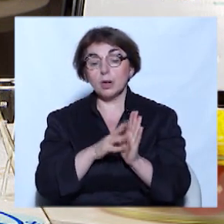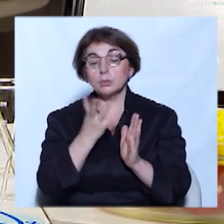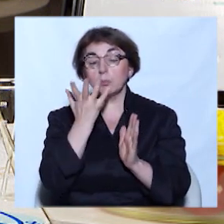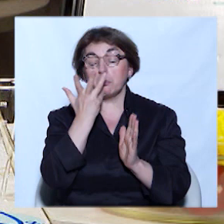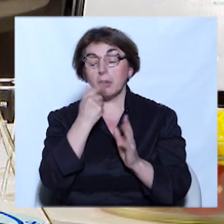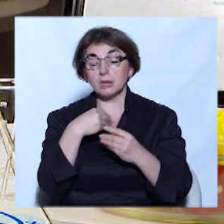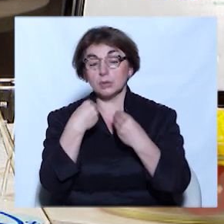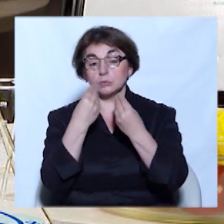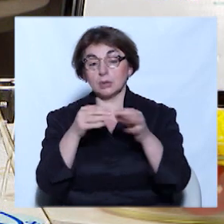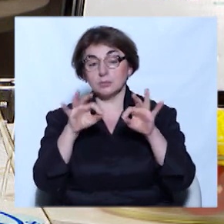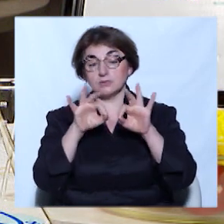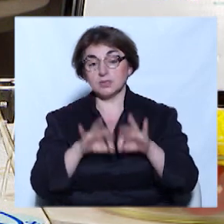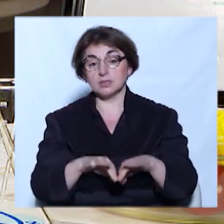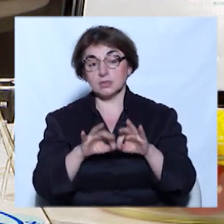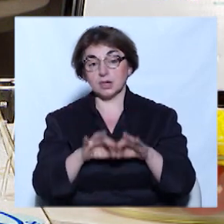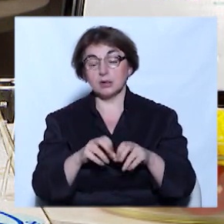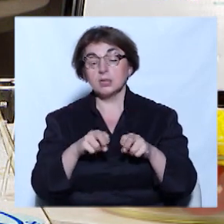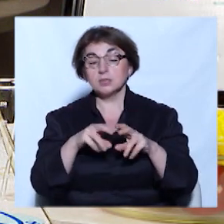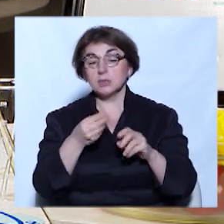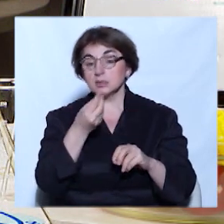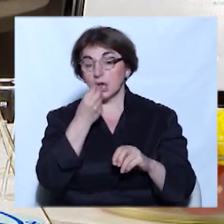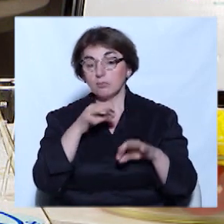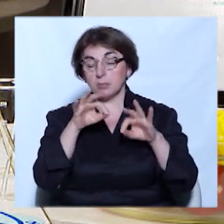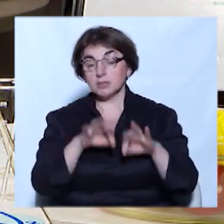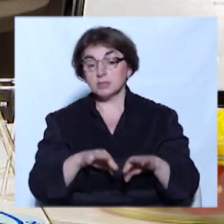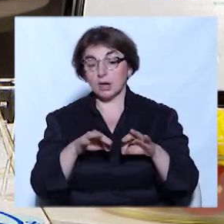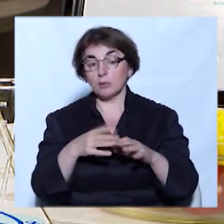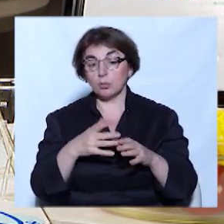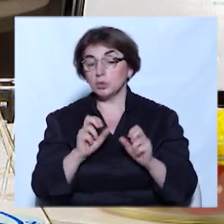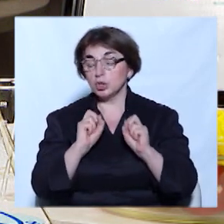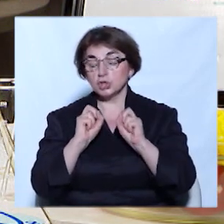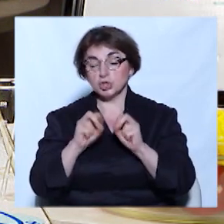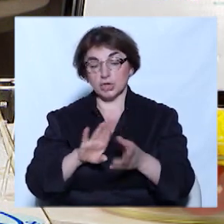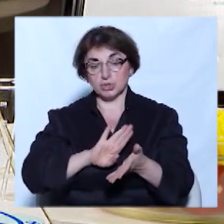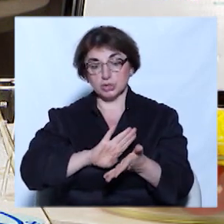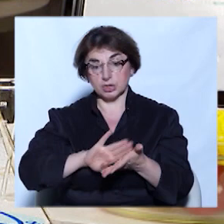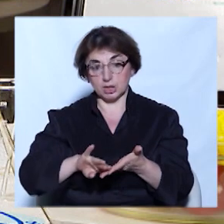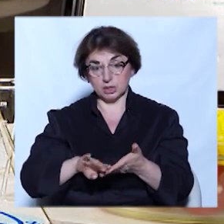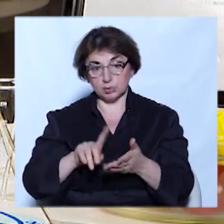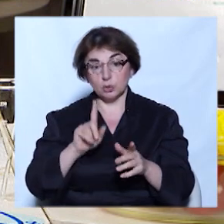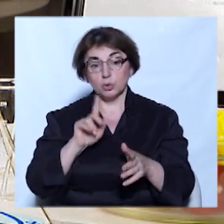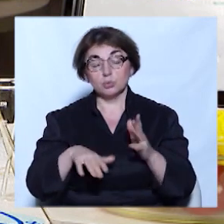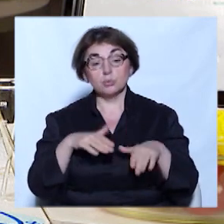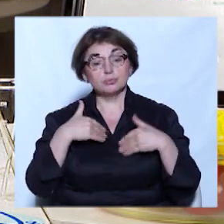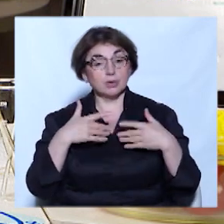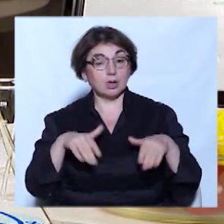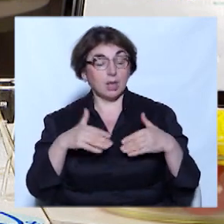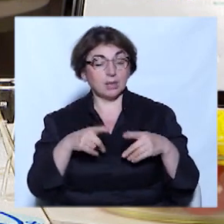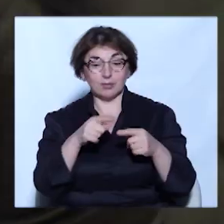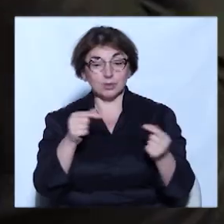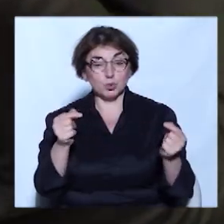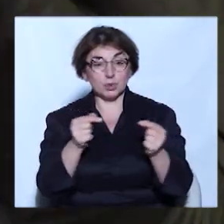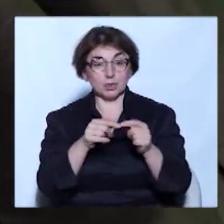შევაფერადო საღებავით. ეს არის საკვების საღებავი, რომელიც უსაფრთხოა აბსოლუტურად და თუ არ გაქვთ თქვენ